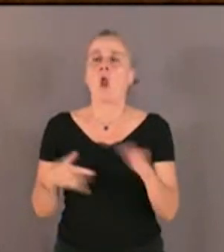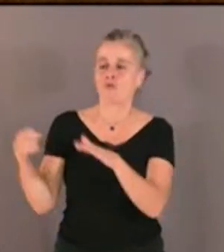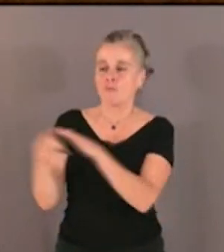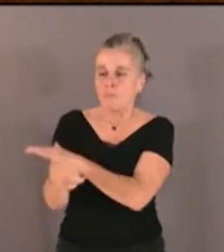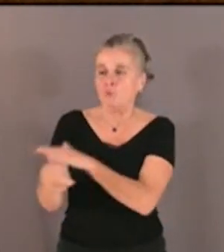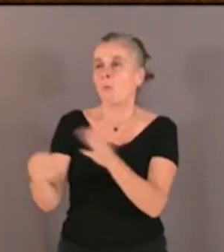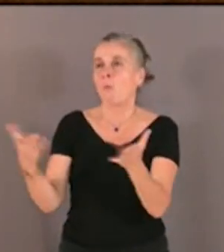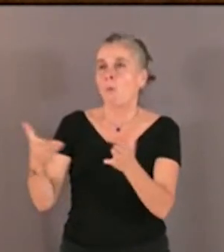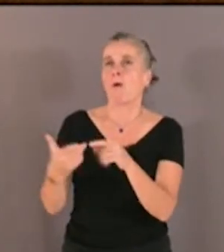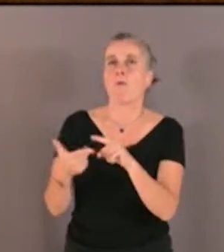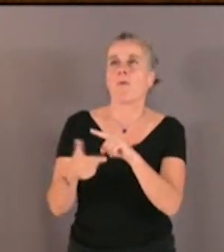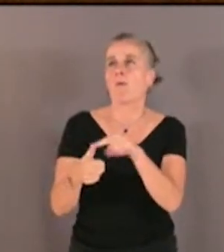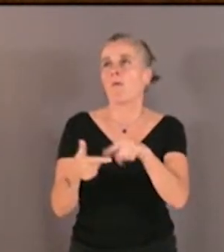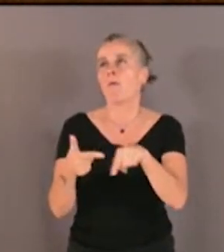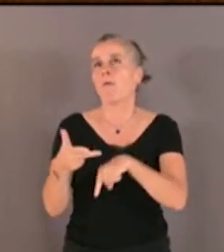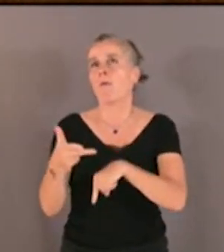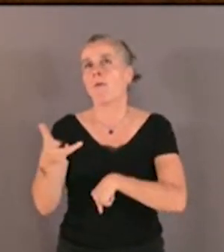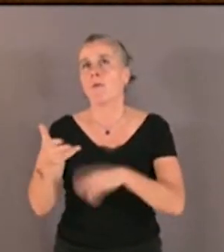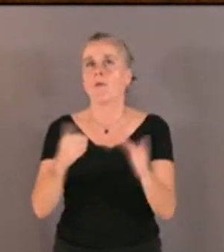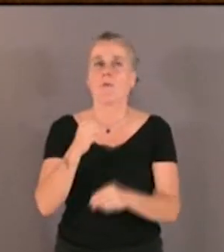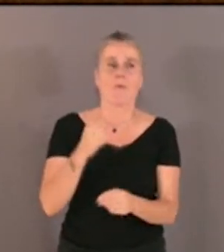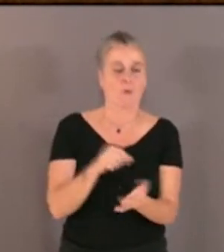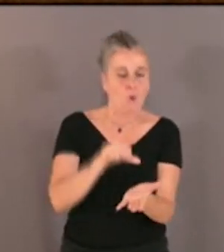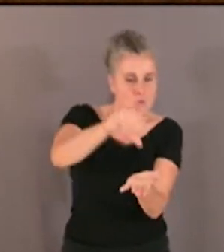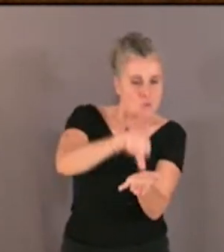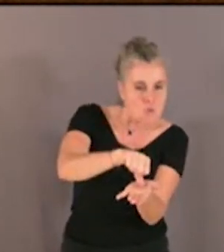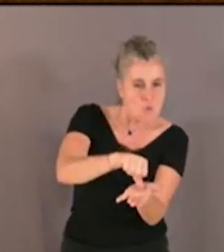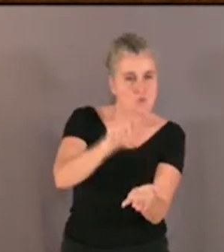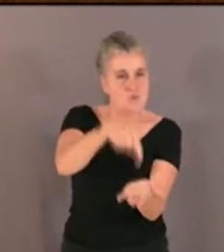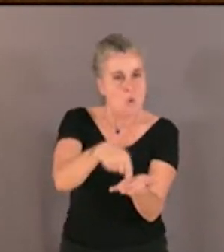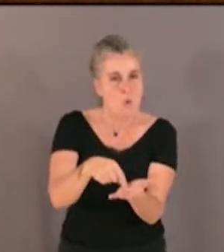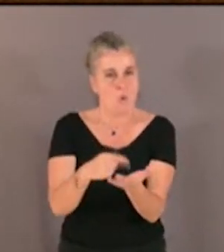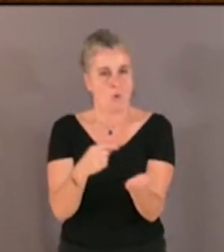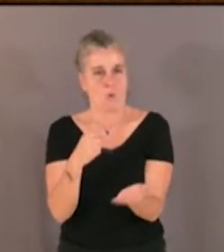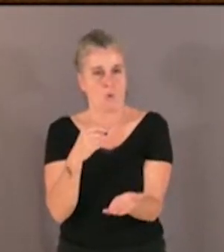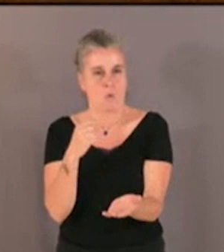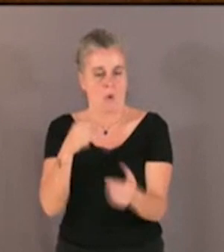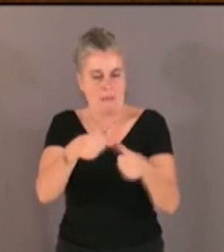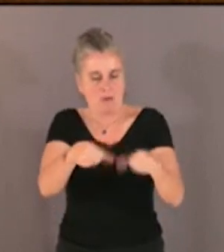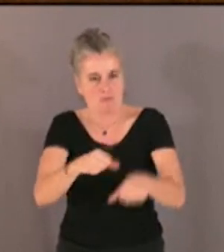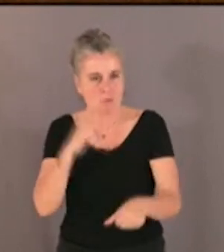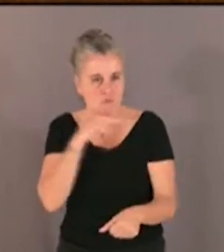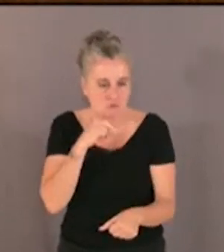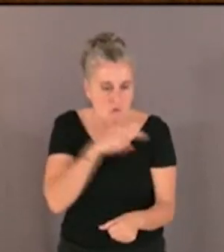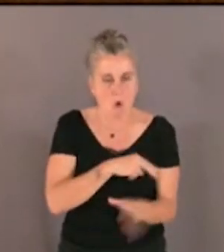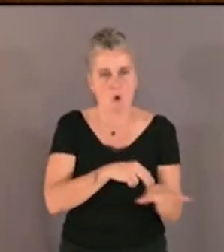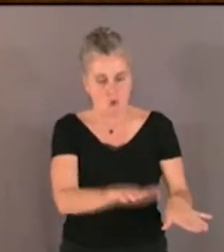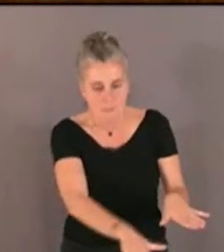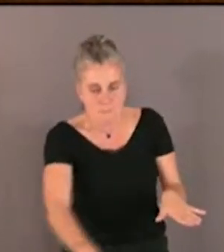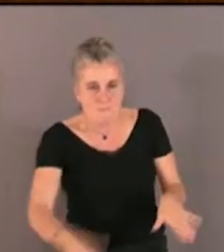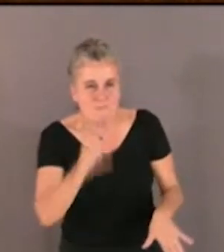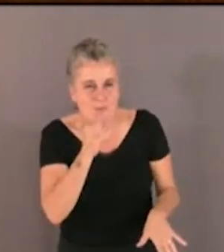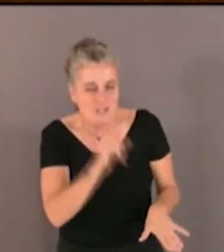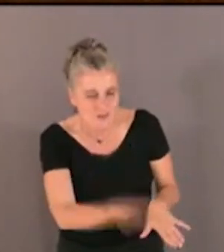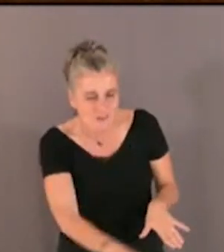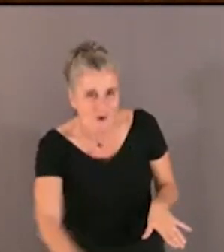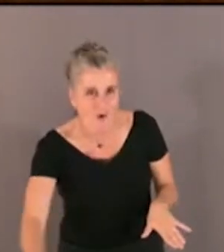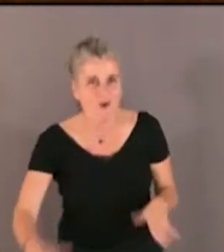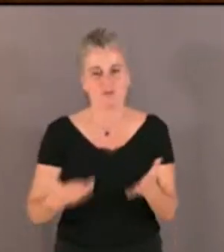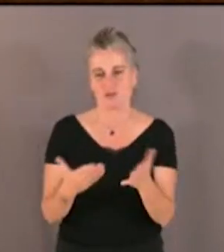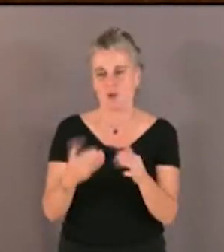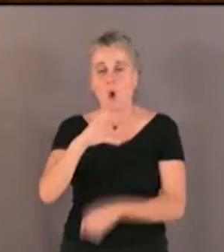subventions pour l'unité d'hébergement d'urgence, pour la petite enfance, le Crous, le handicap qui